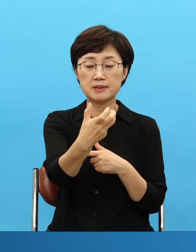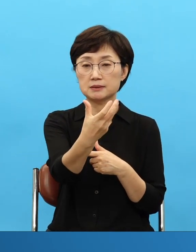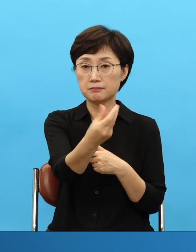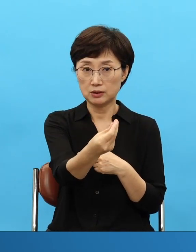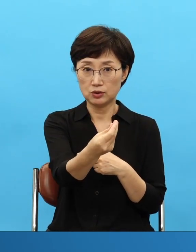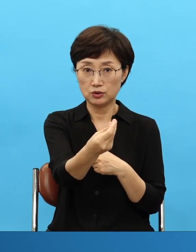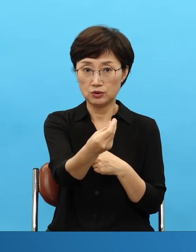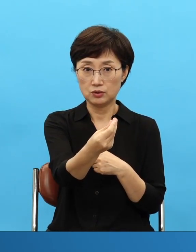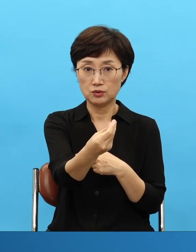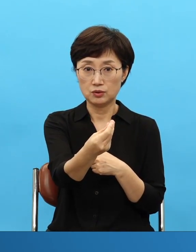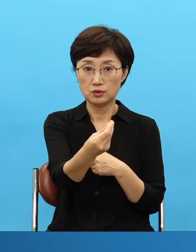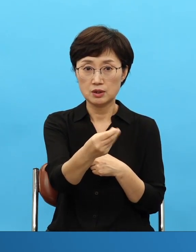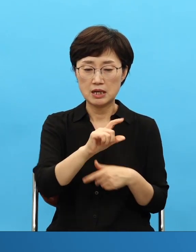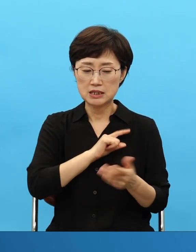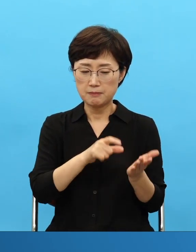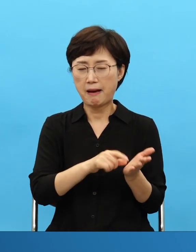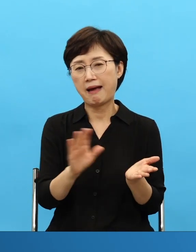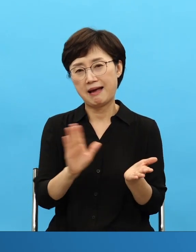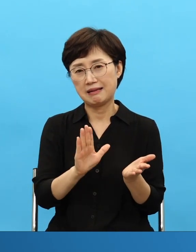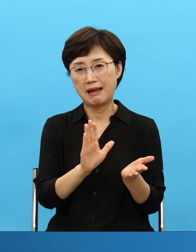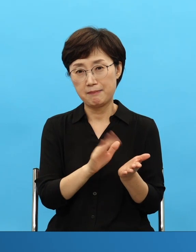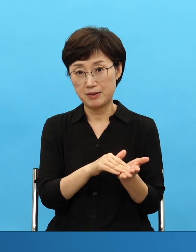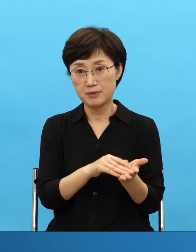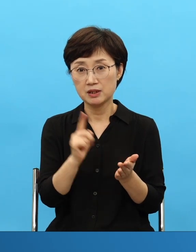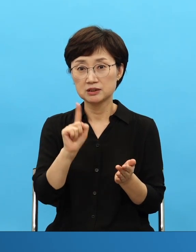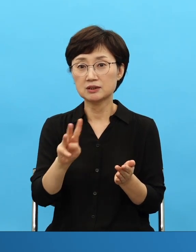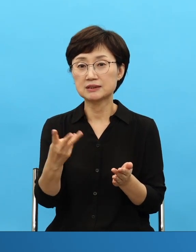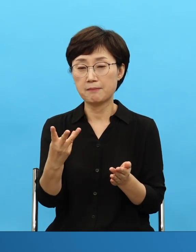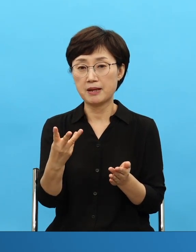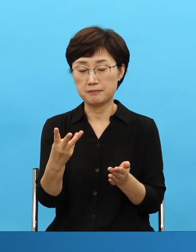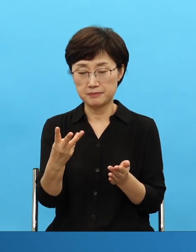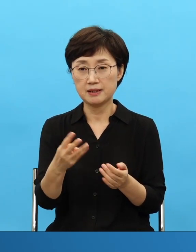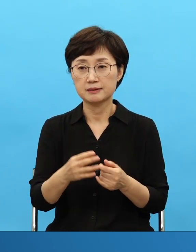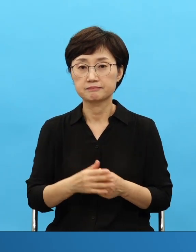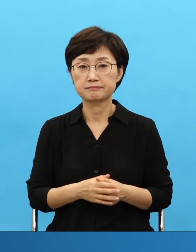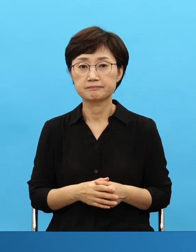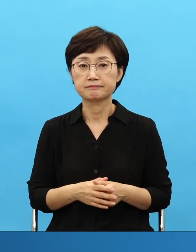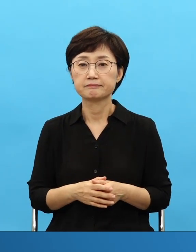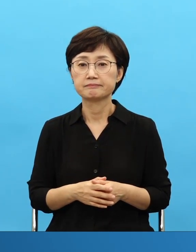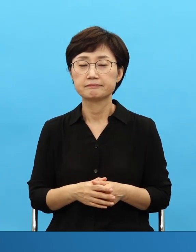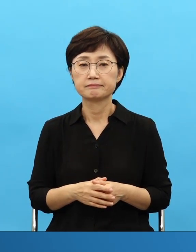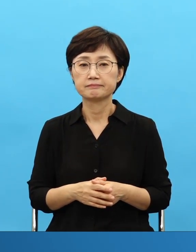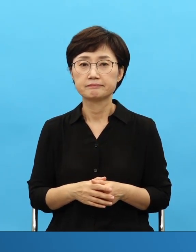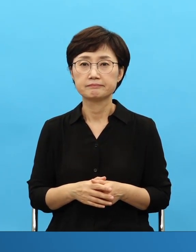원, 이름을 밝히지 않은 기관에서 1,300여만 원을 드렸습니다.